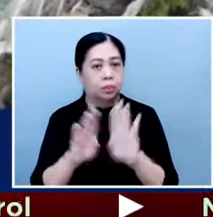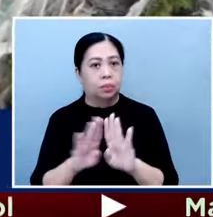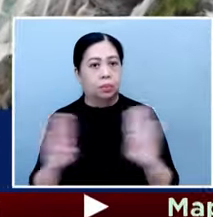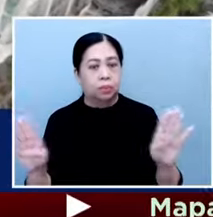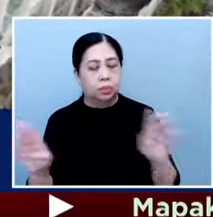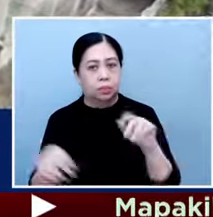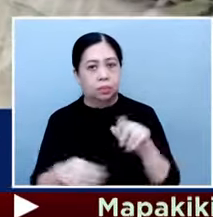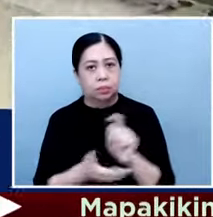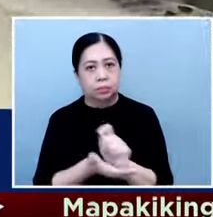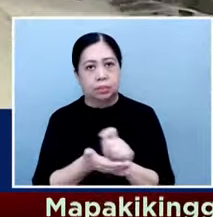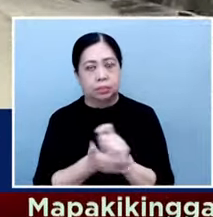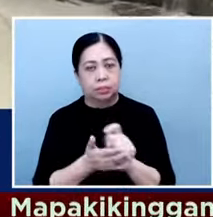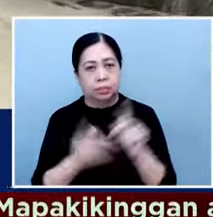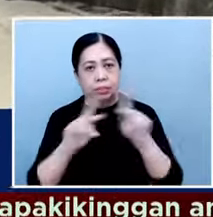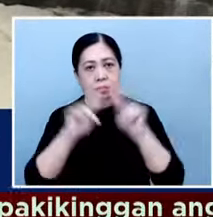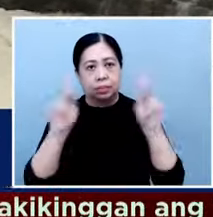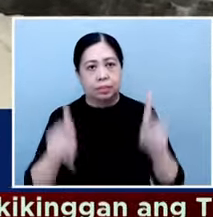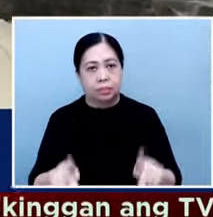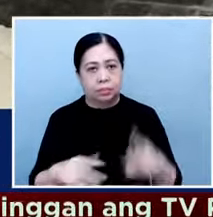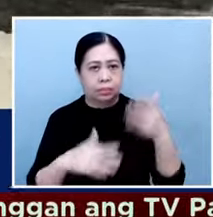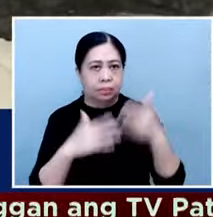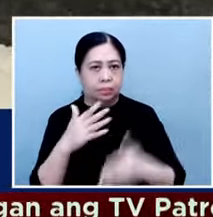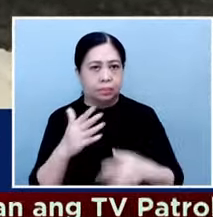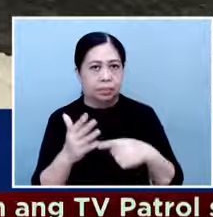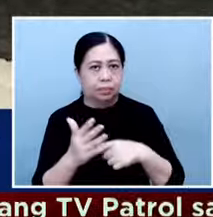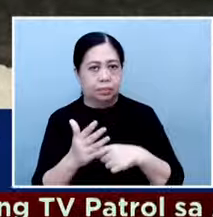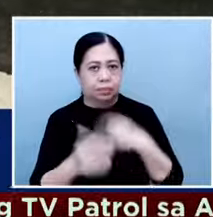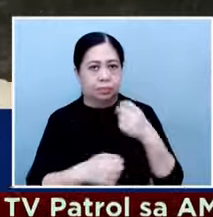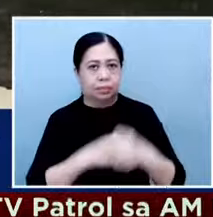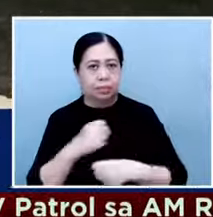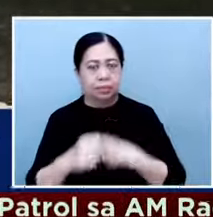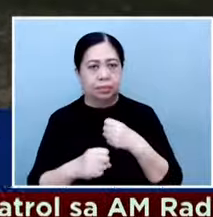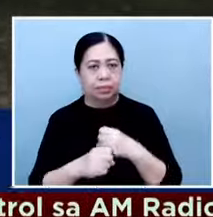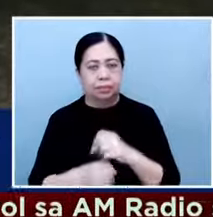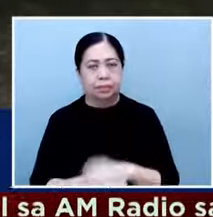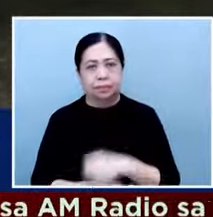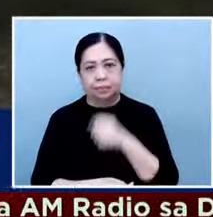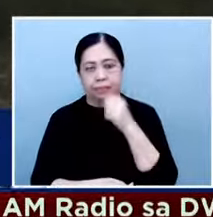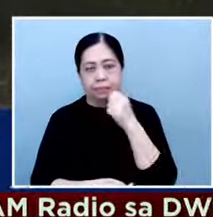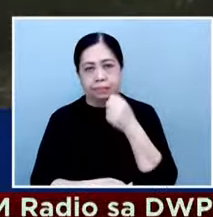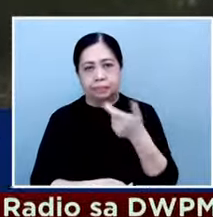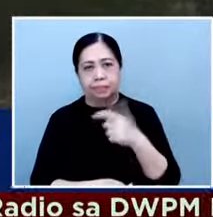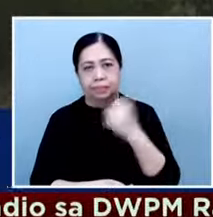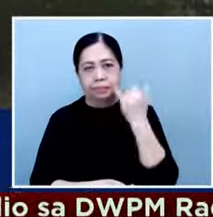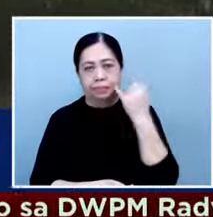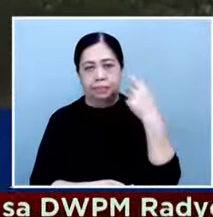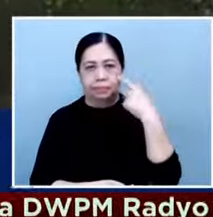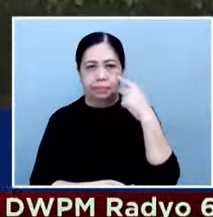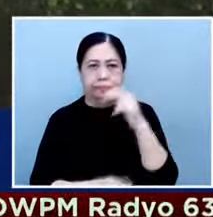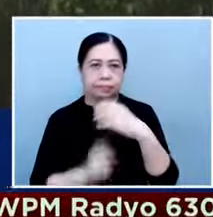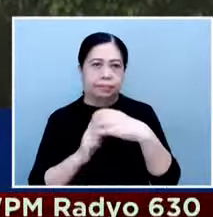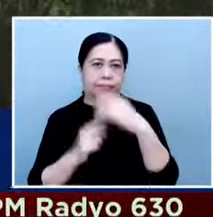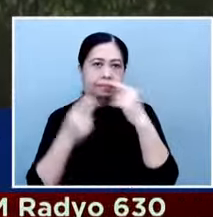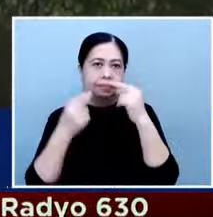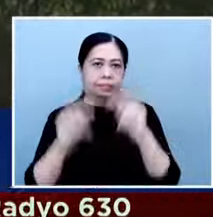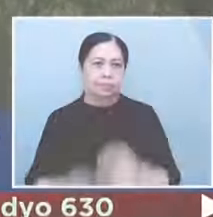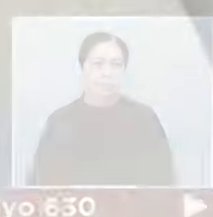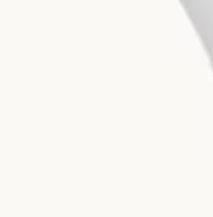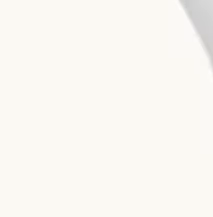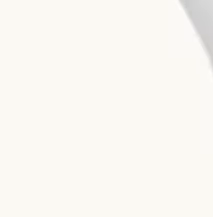sewage treatment plant sa katapusan ng taon. Jackie Pascual, ABS-CBN News.